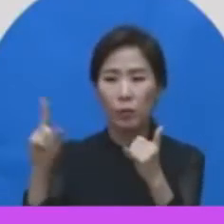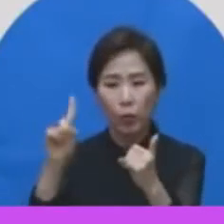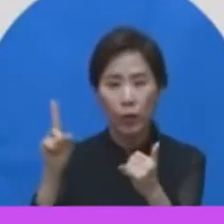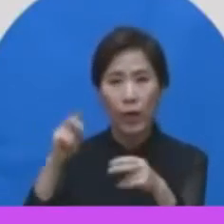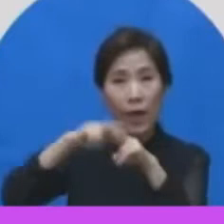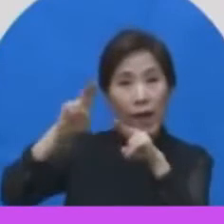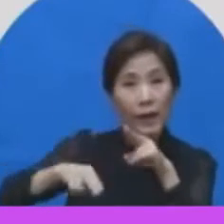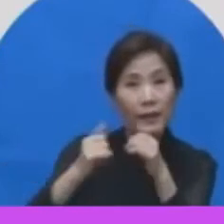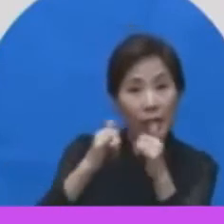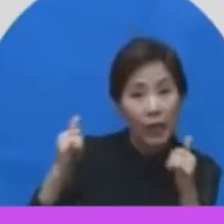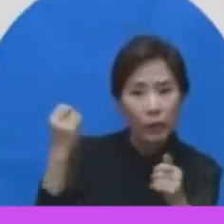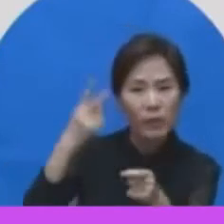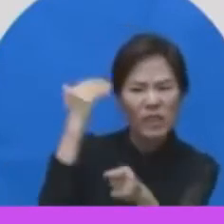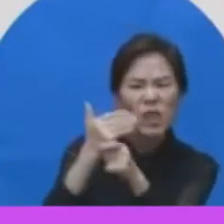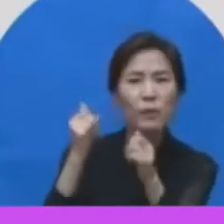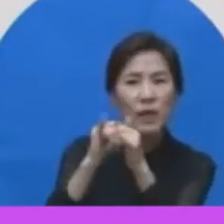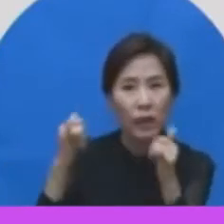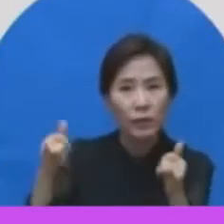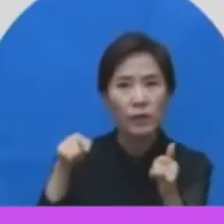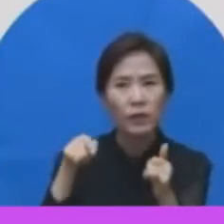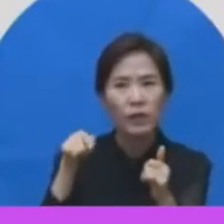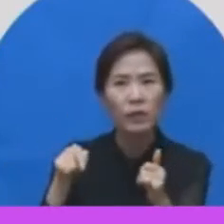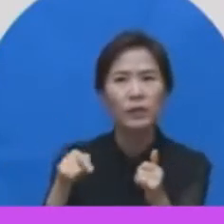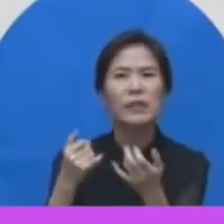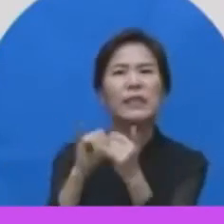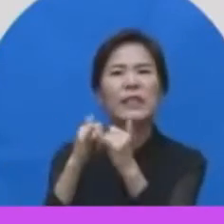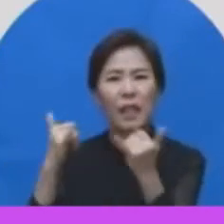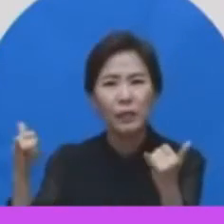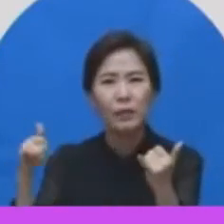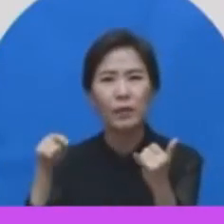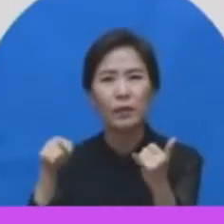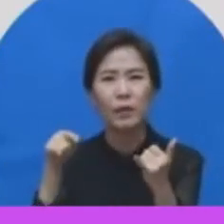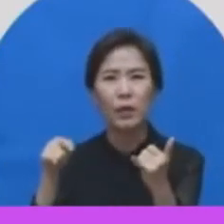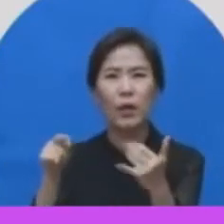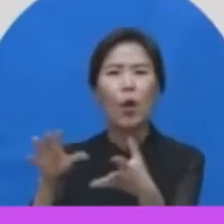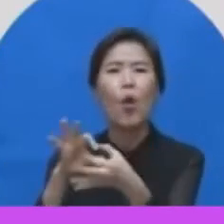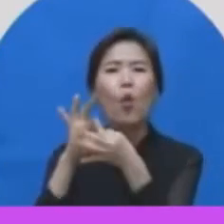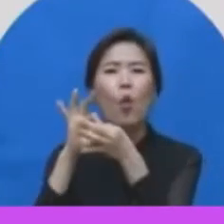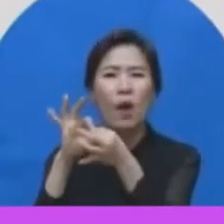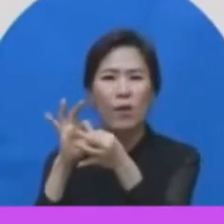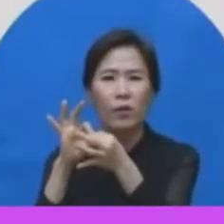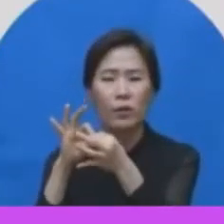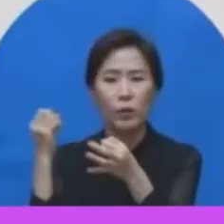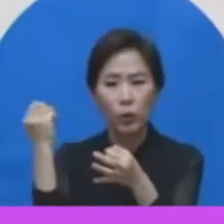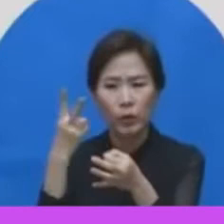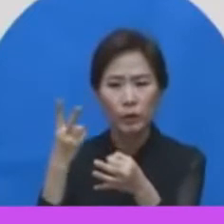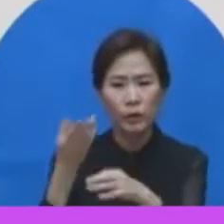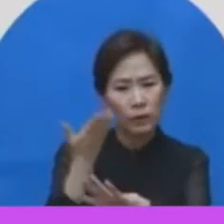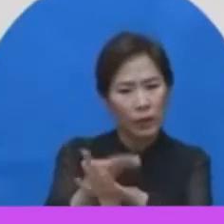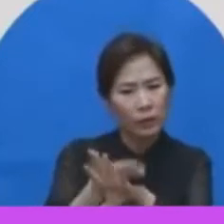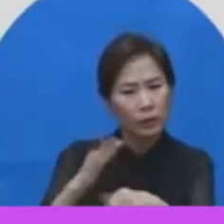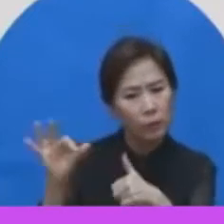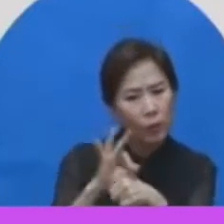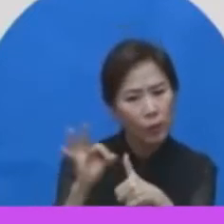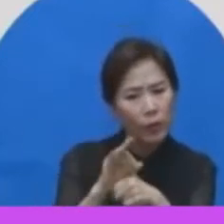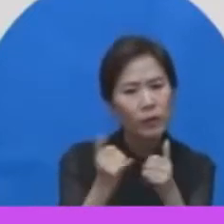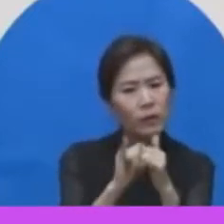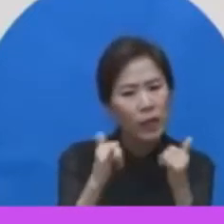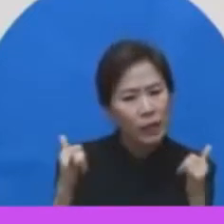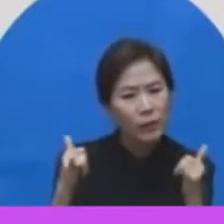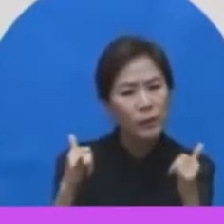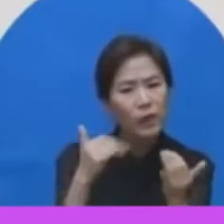퇴직자 관련된 부분에서 이것을 이제 기타 이에 준하는 수입에 의하여 생활하는 자의 범위 내에서